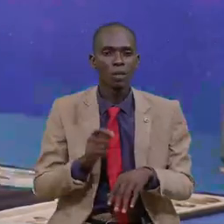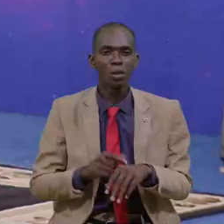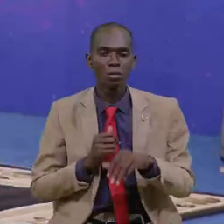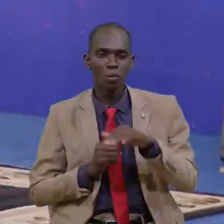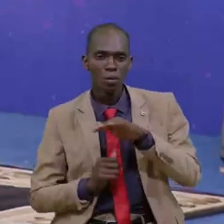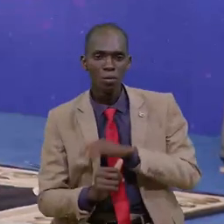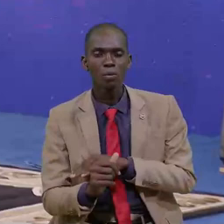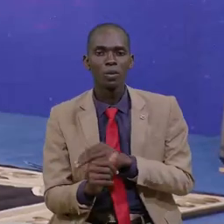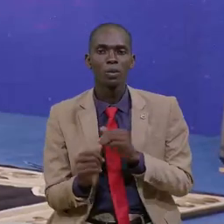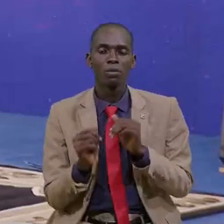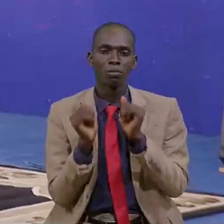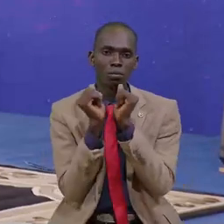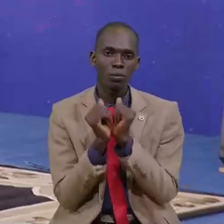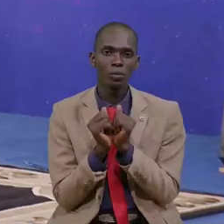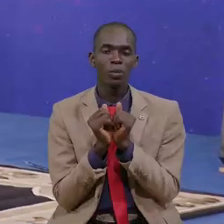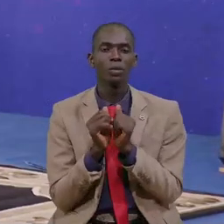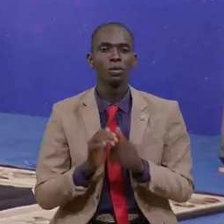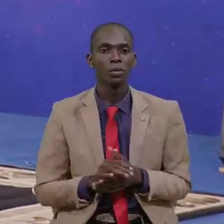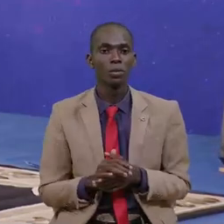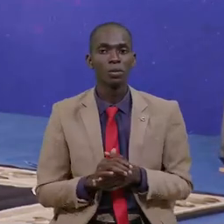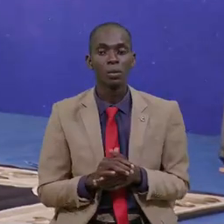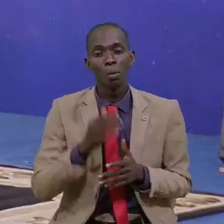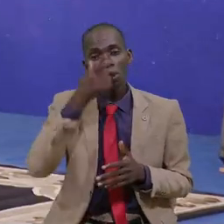retenus dans la servitude.